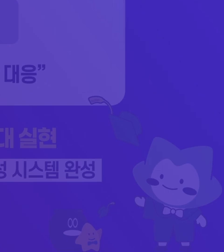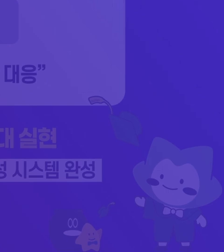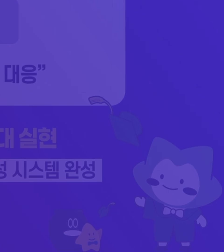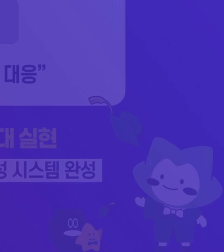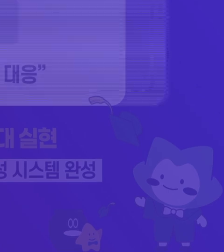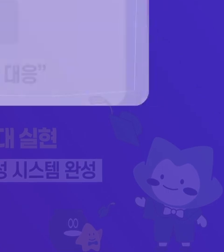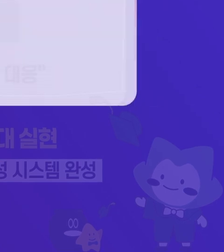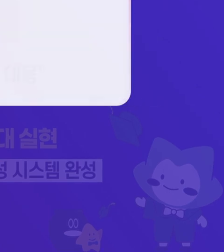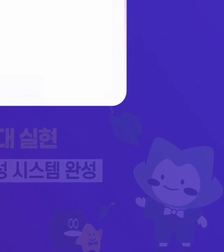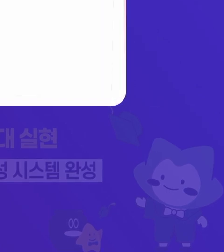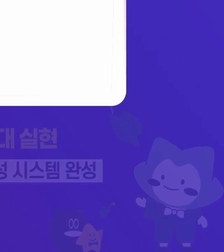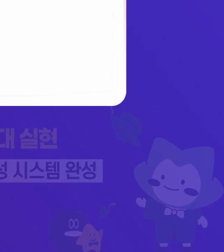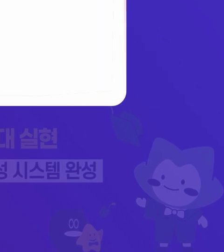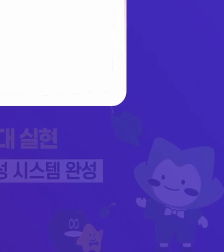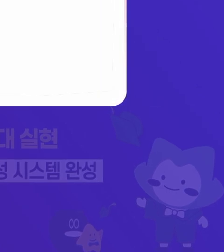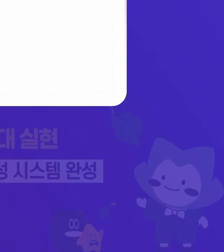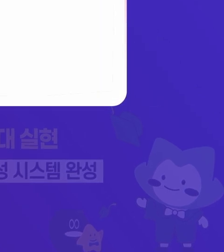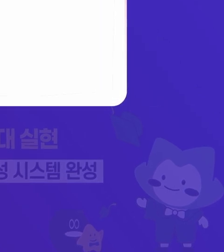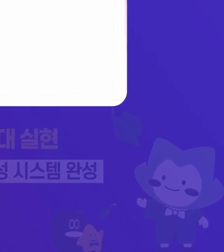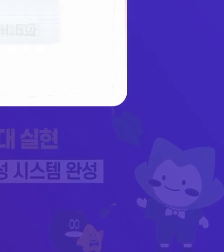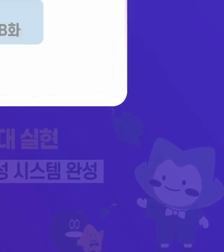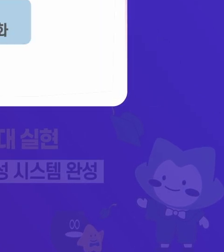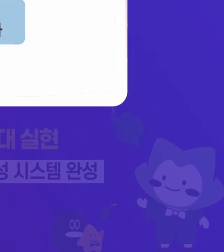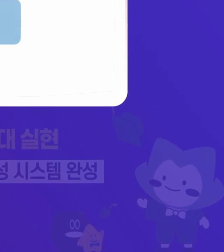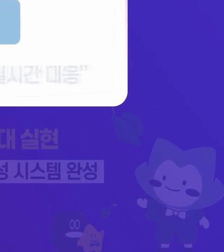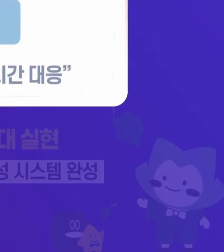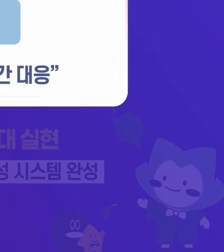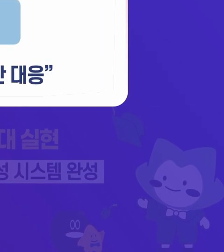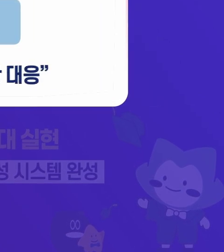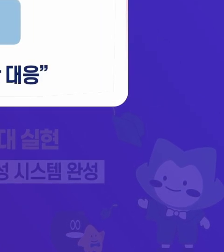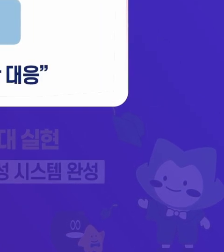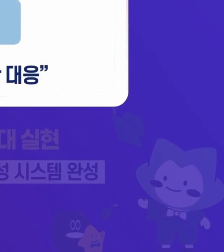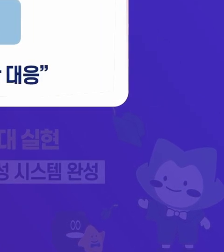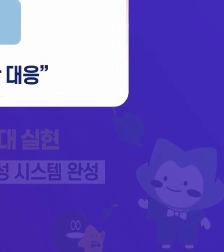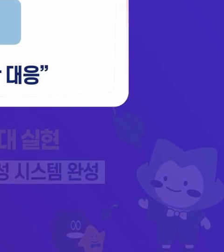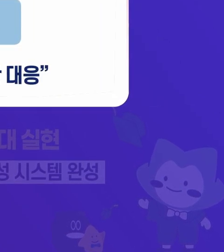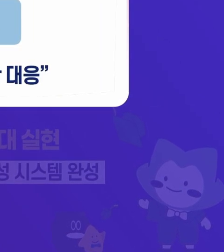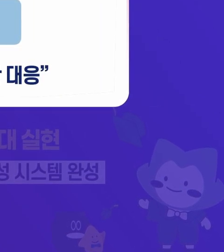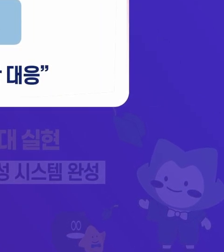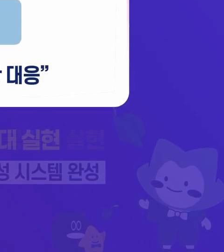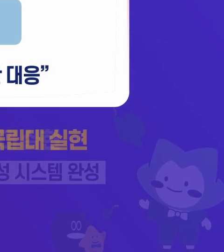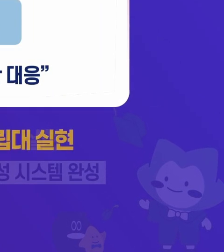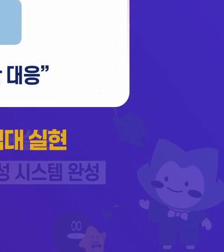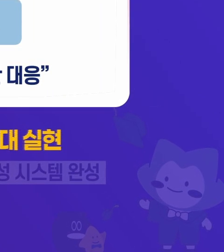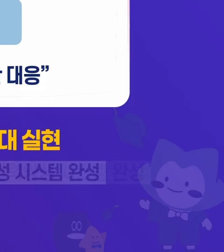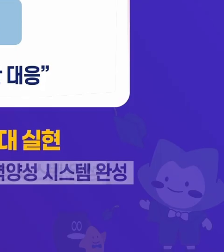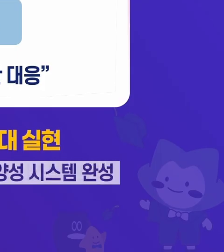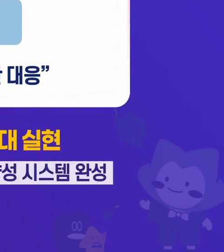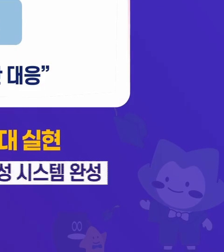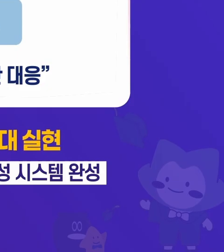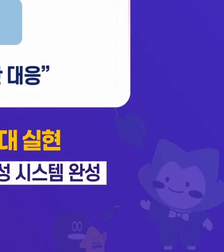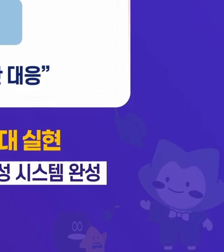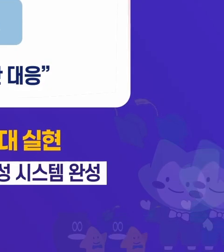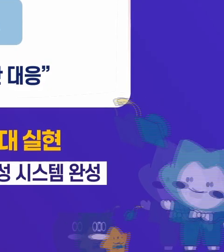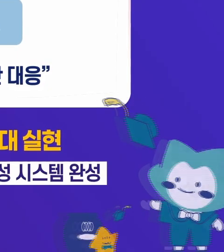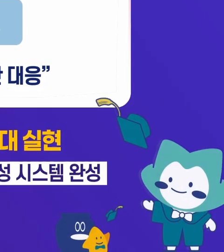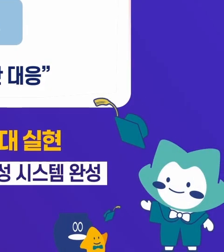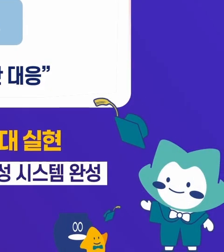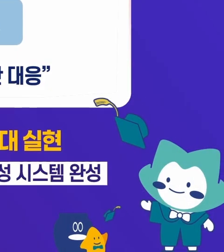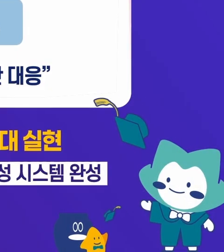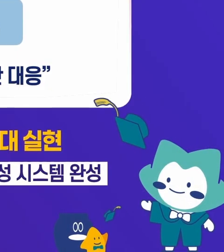2026학년도부터 국립목포대학교는 전남도립대학교와 통합하여 통합된 거점 국립대학교 국립목포대학교로 출범하게